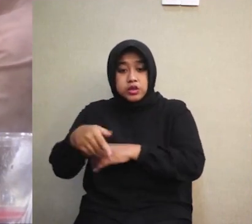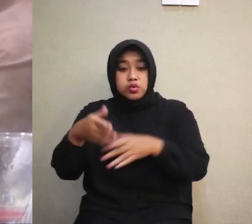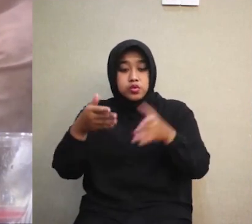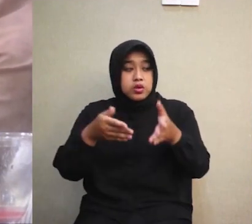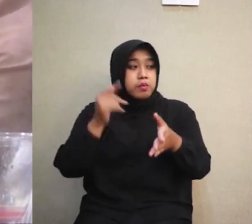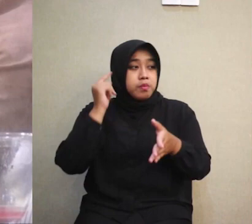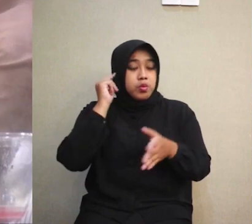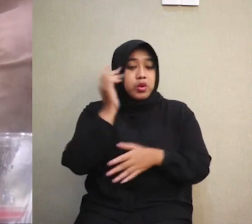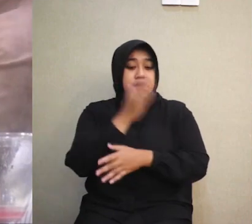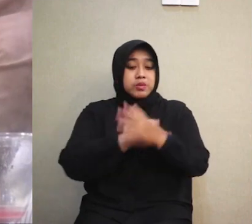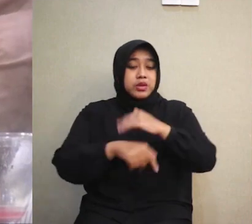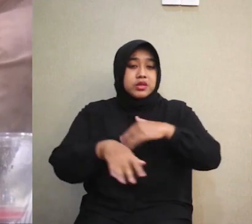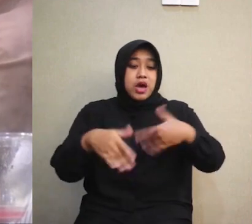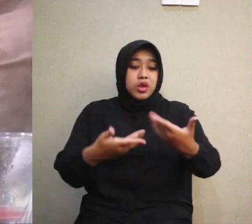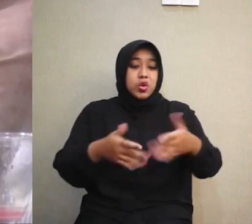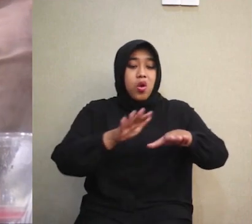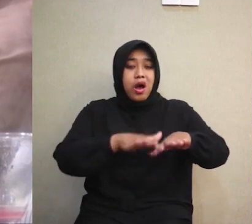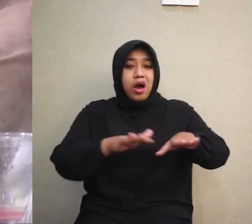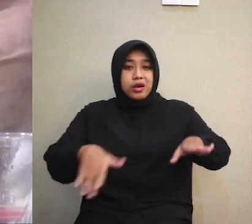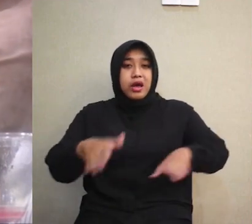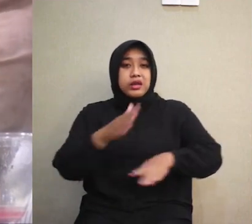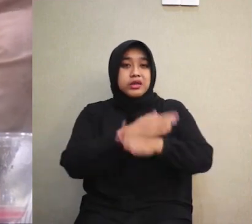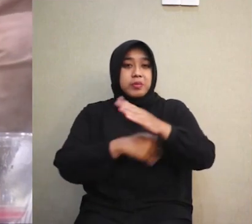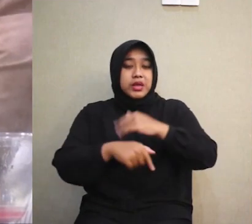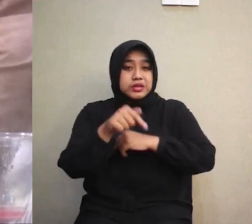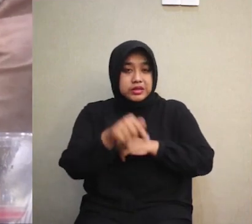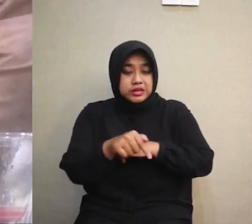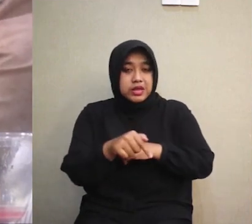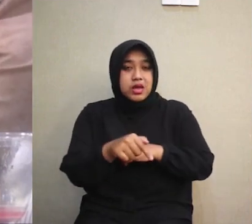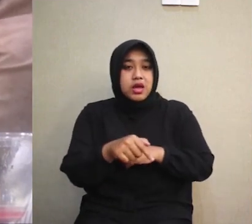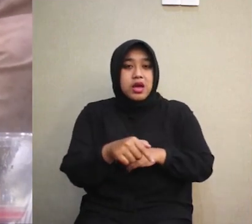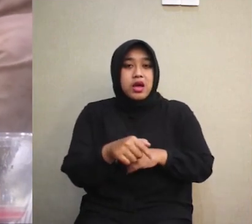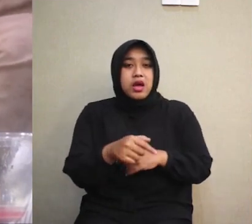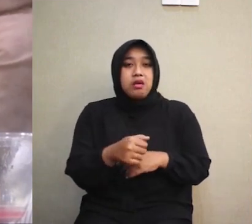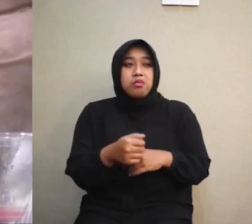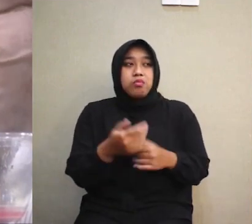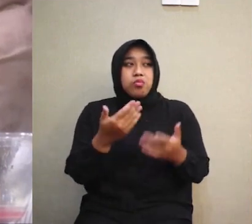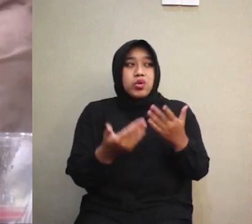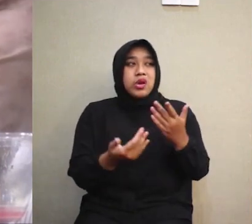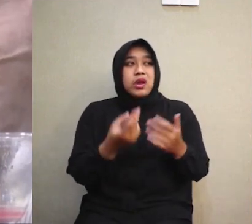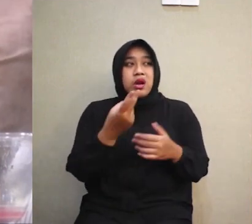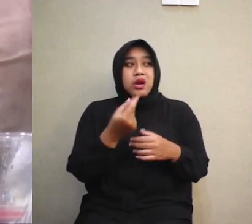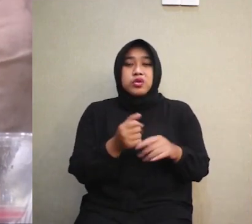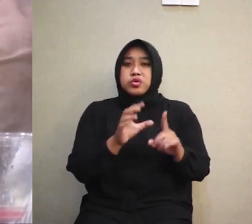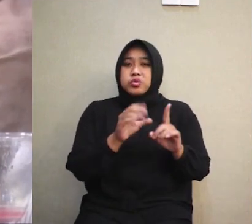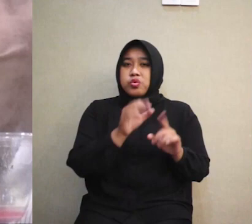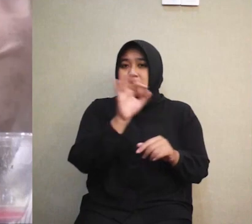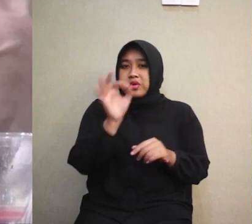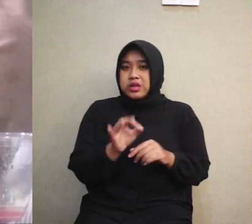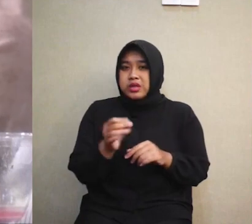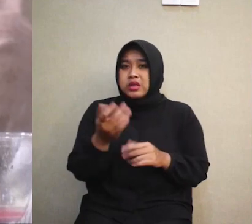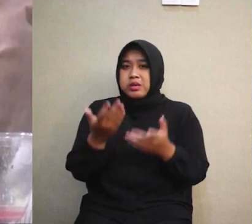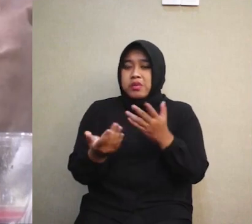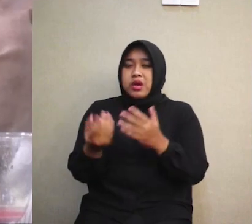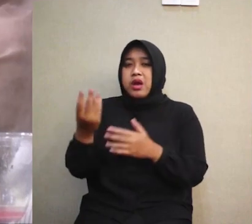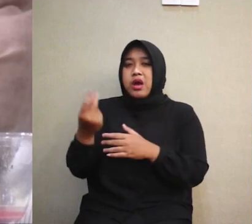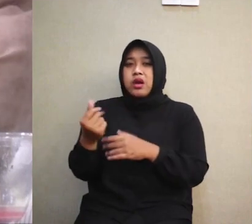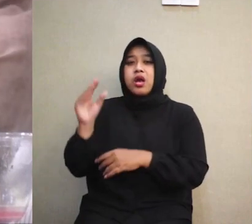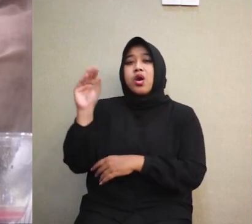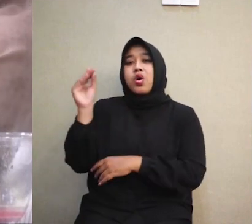perempuan disabilitas atau anak perempuan disabilitas itu harganya mungkin nggak ada 10% dibandingkan dengan harga